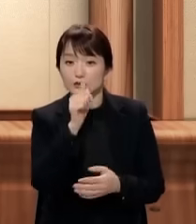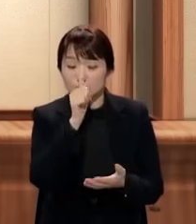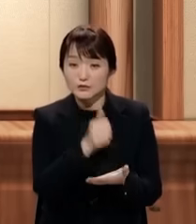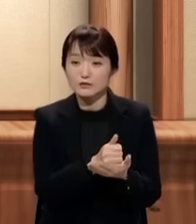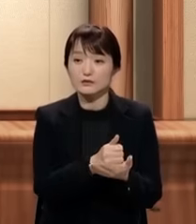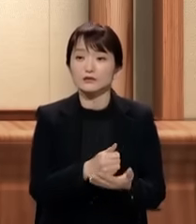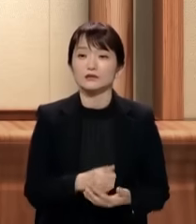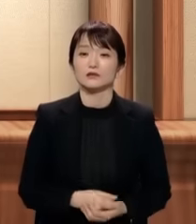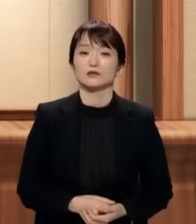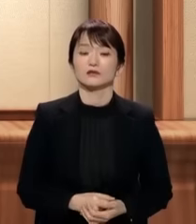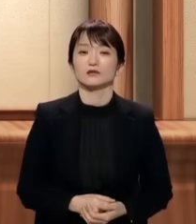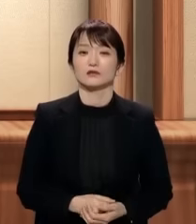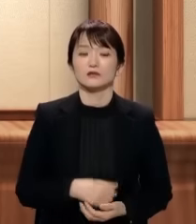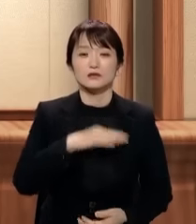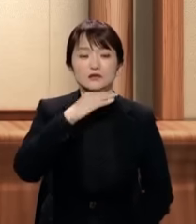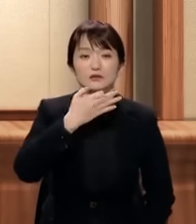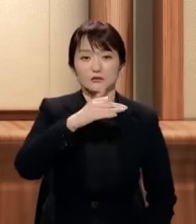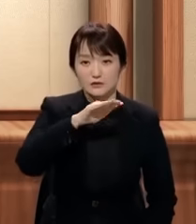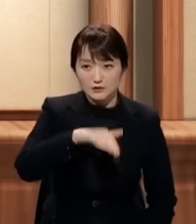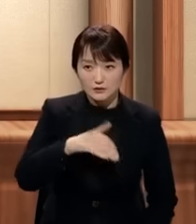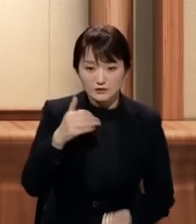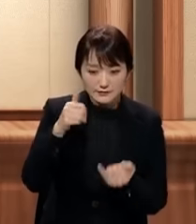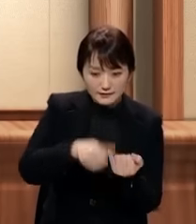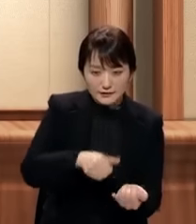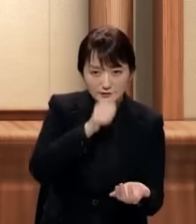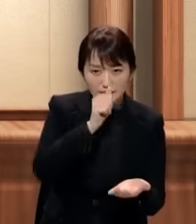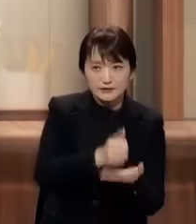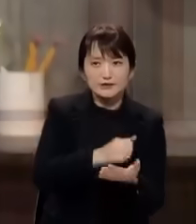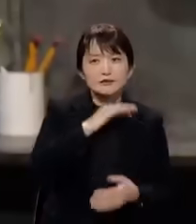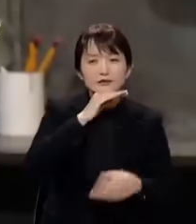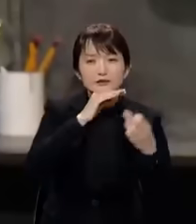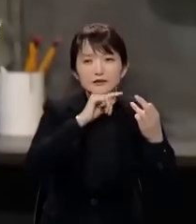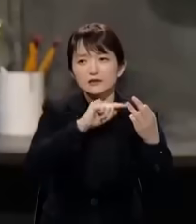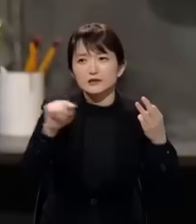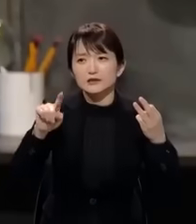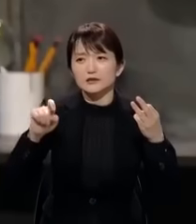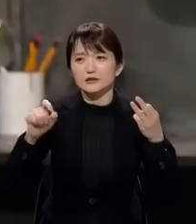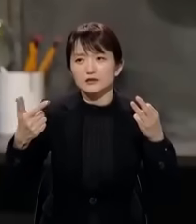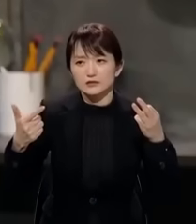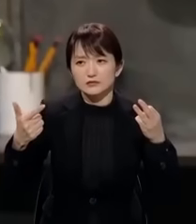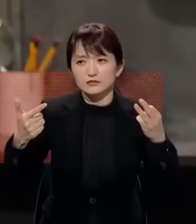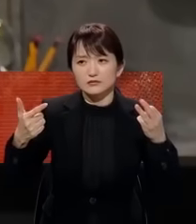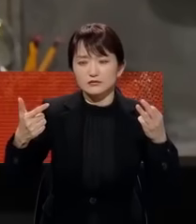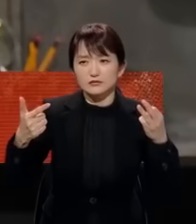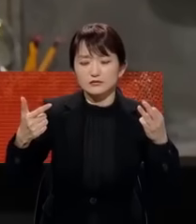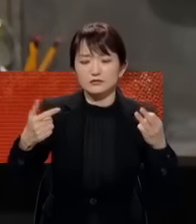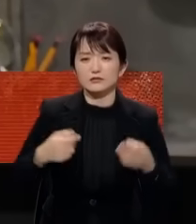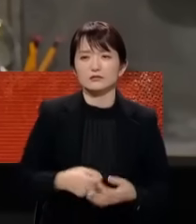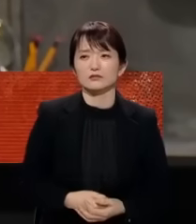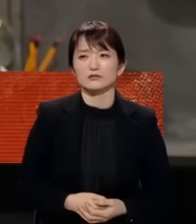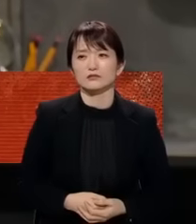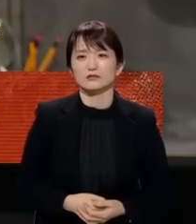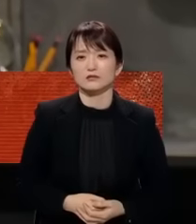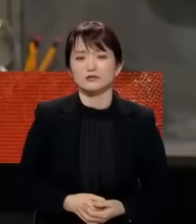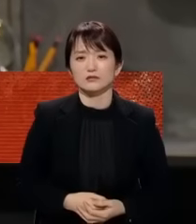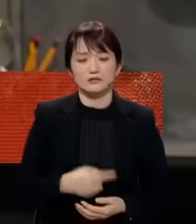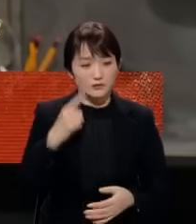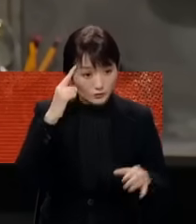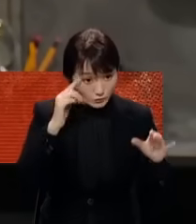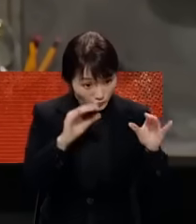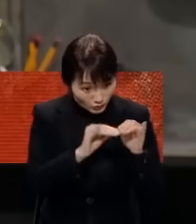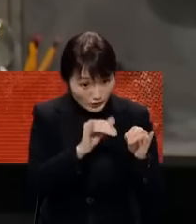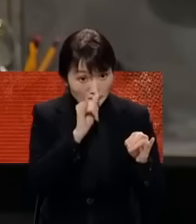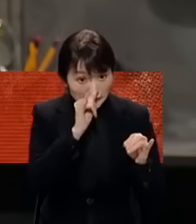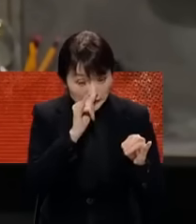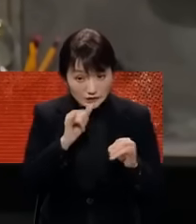수 있냐면 미성년자 의제 강간 중에 13세에서 16세 그 그 피해자 같은 경우는 동의가 있다 해도 처벌이